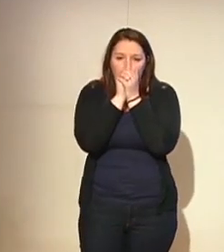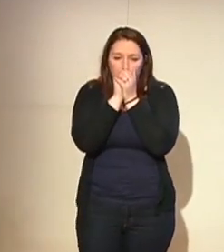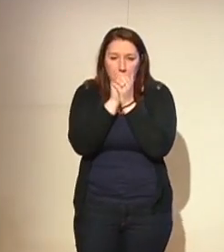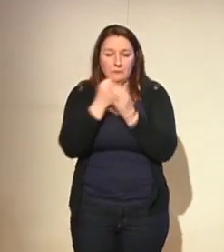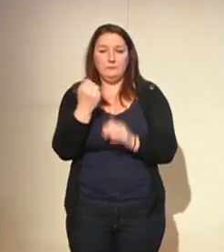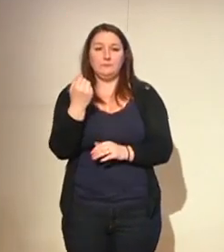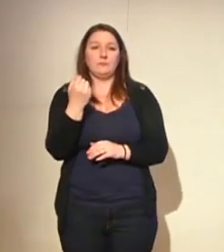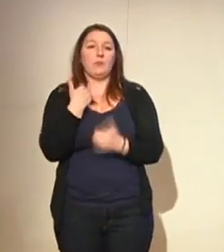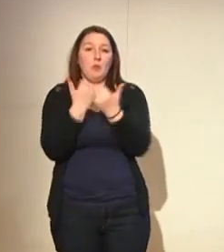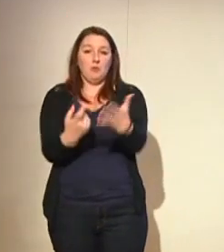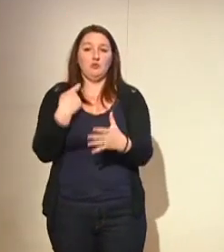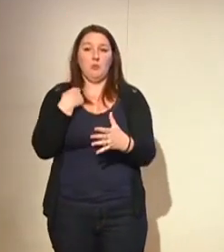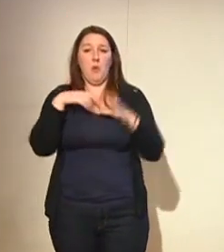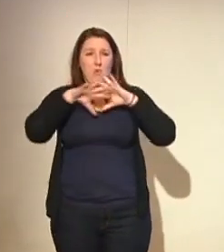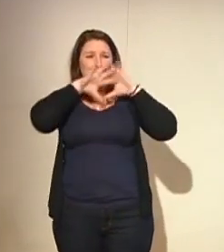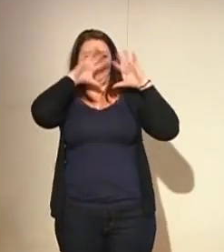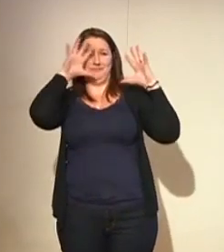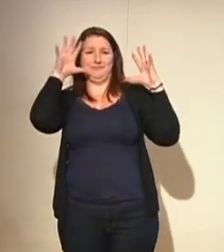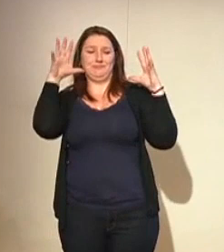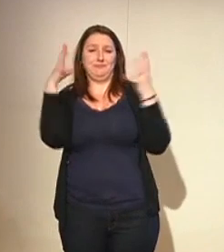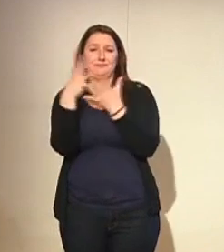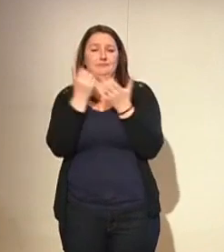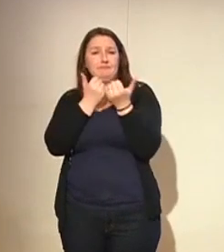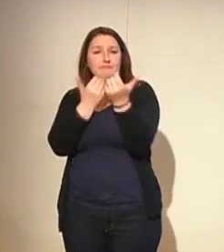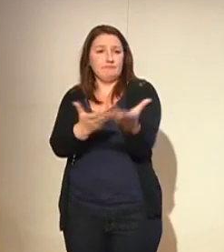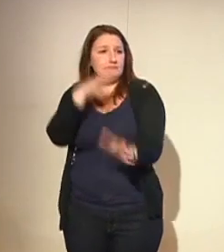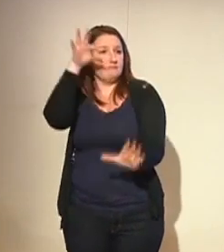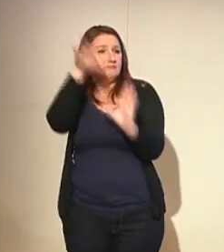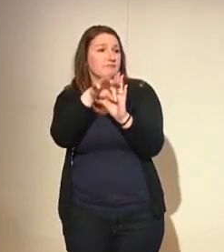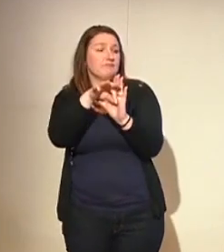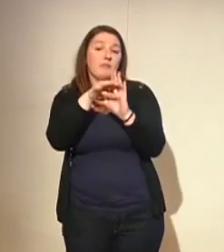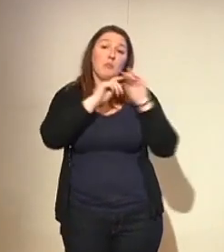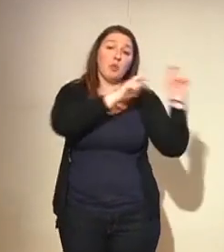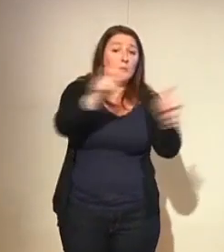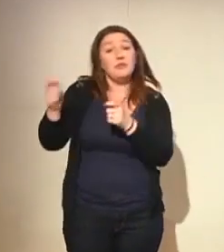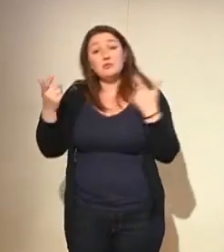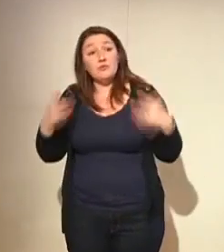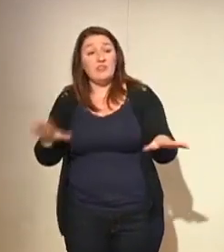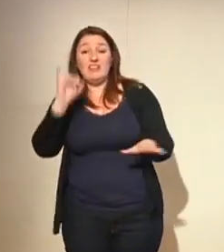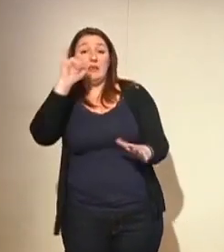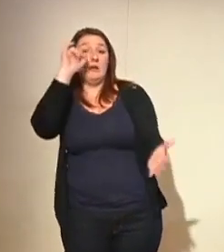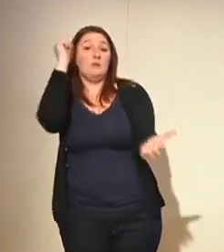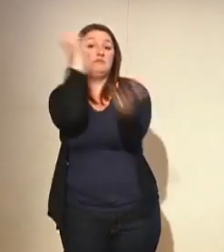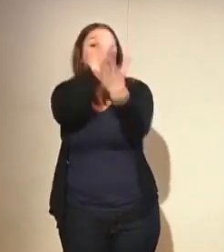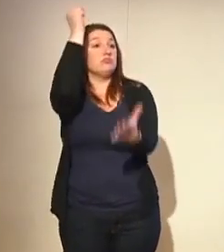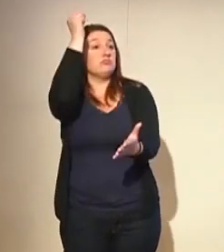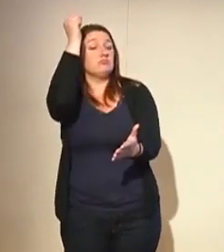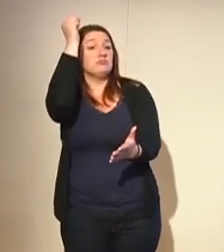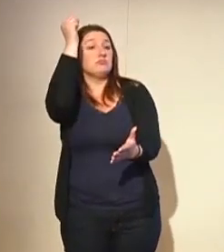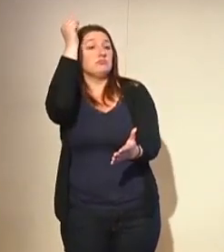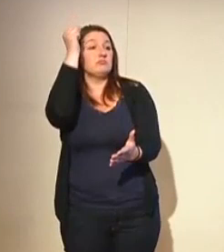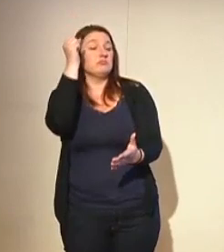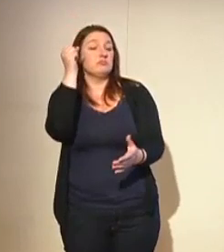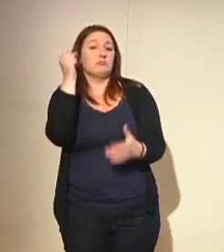délibération dans son ensemble ces nominations estt en faite qui est pour cette délibération